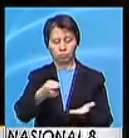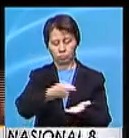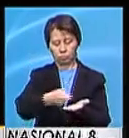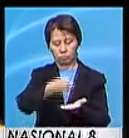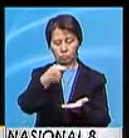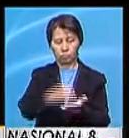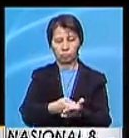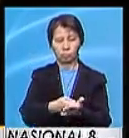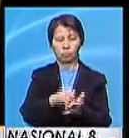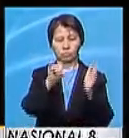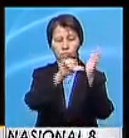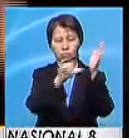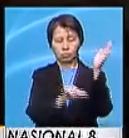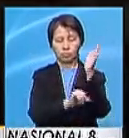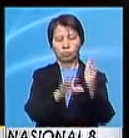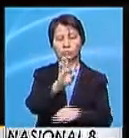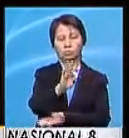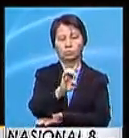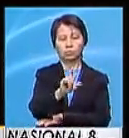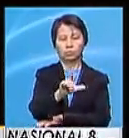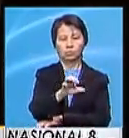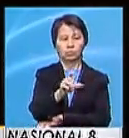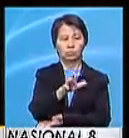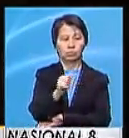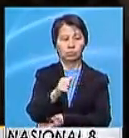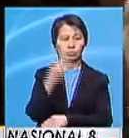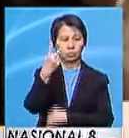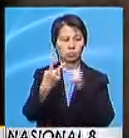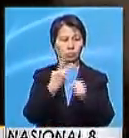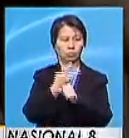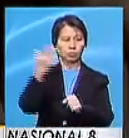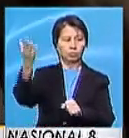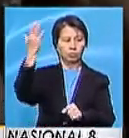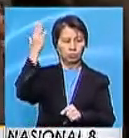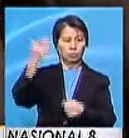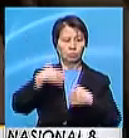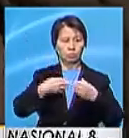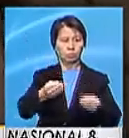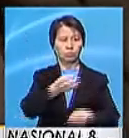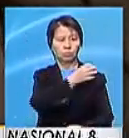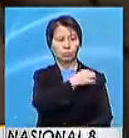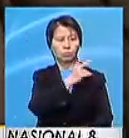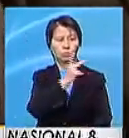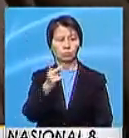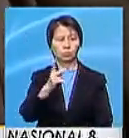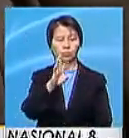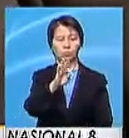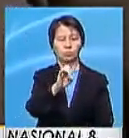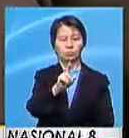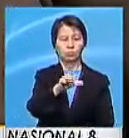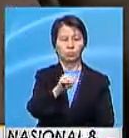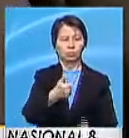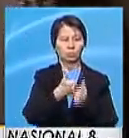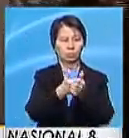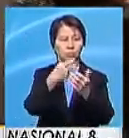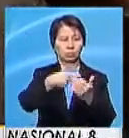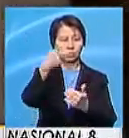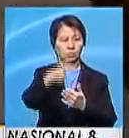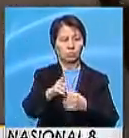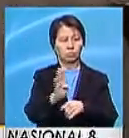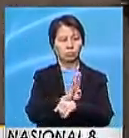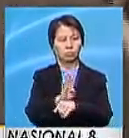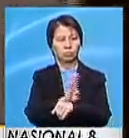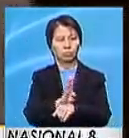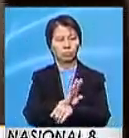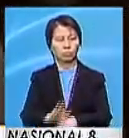ditandatangani oleh Yayasan Felda dengan College Pembroke 2 tahun lalu yang membolehkan pegawai kanan Felda mengikuti program korporat.